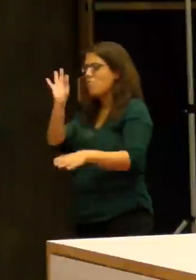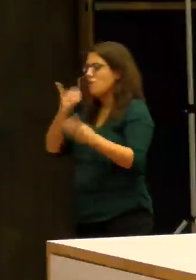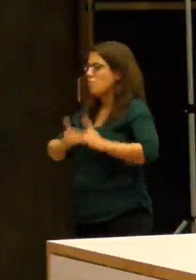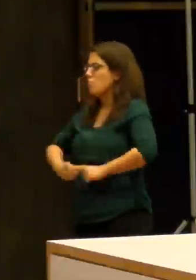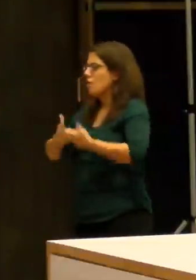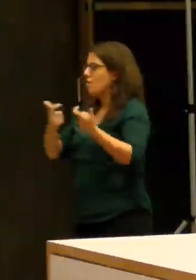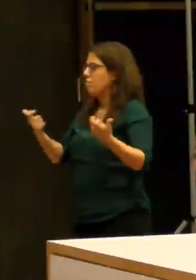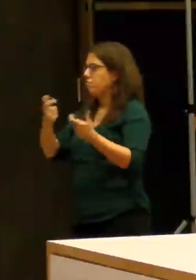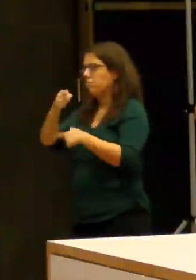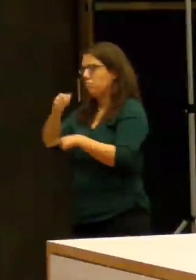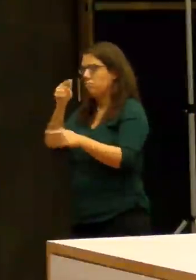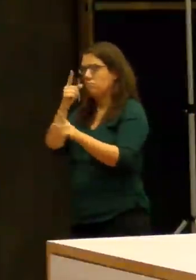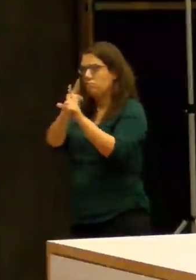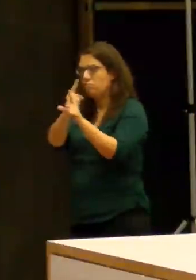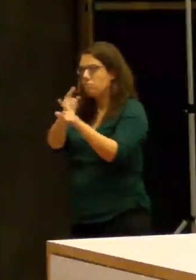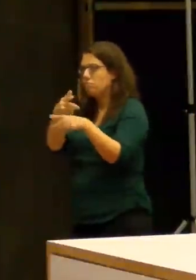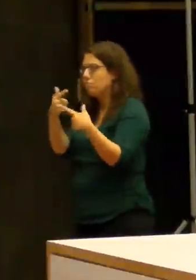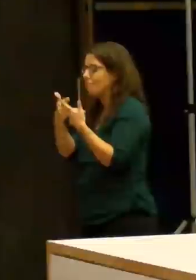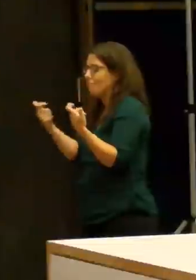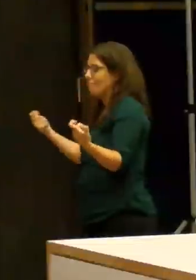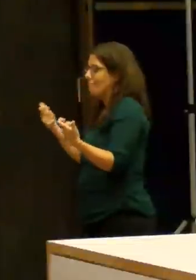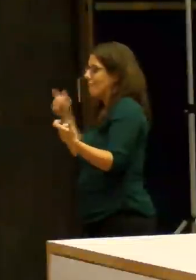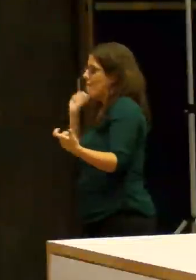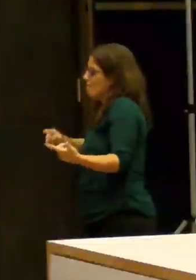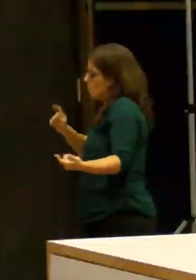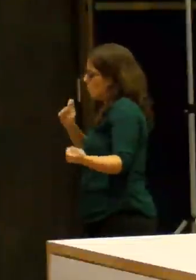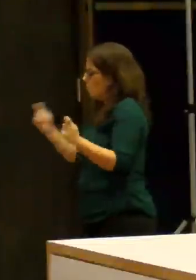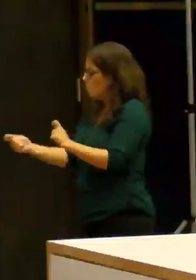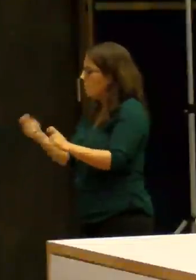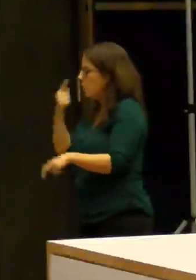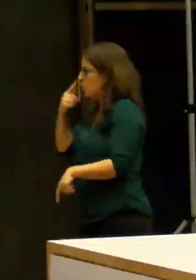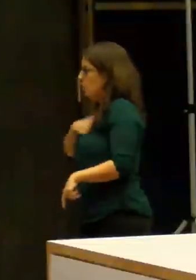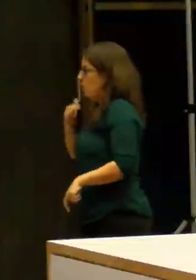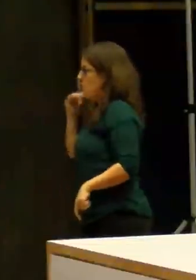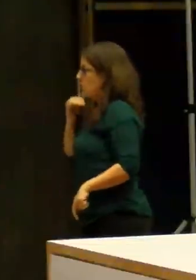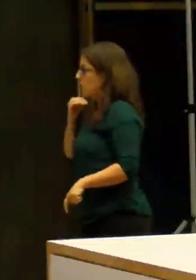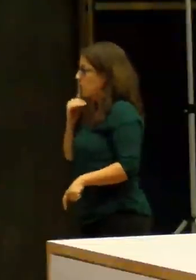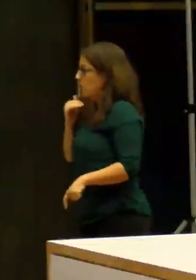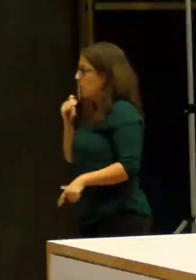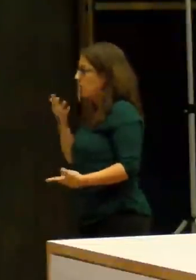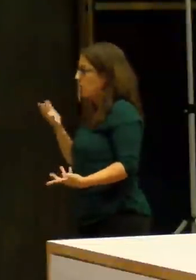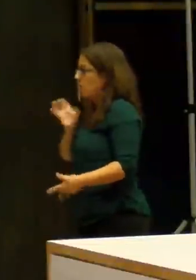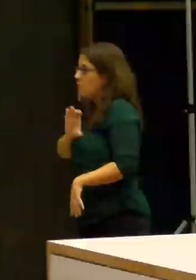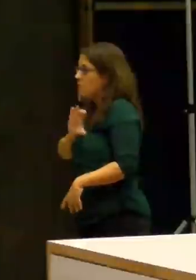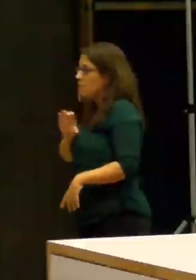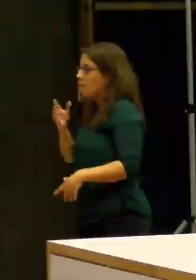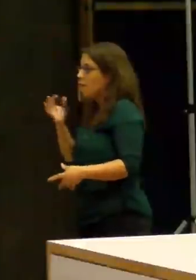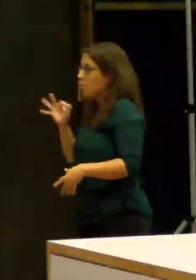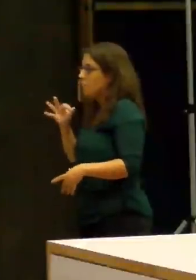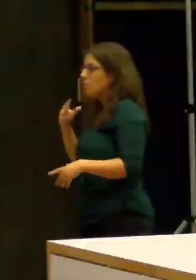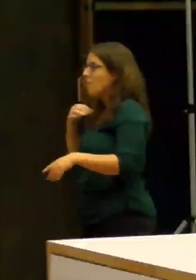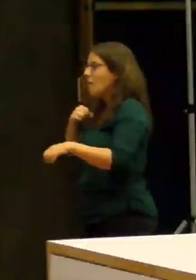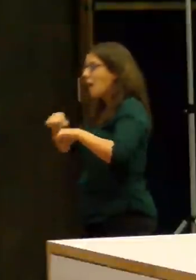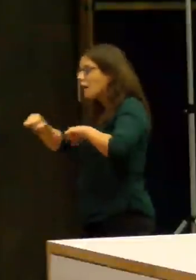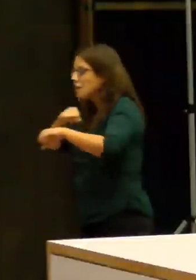nous, il est urgent d'amener ce changement. Et voilà, on essaye toujours de remettre en question les actions qu'on fait,